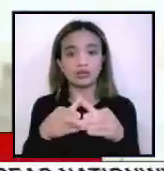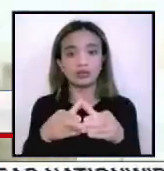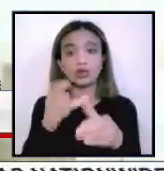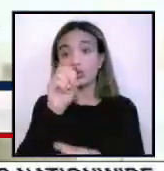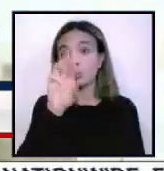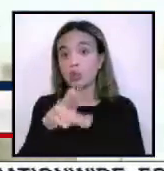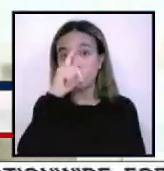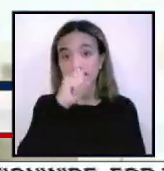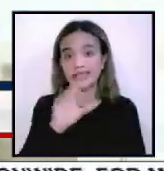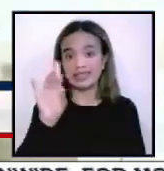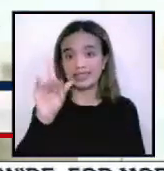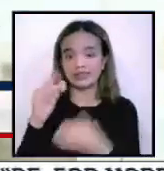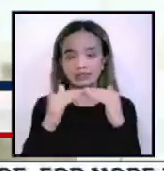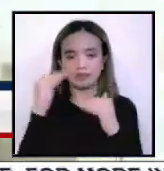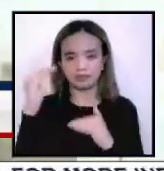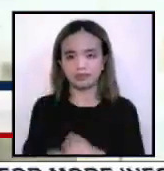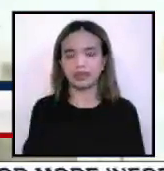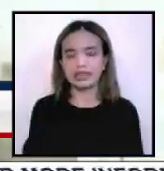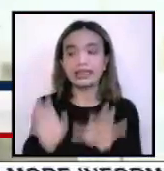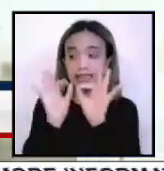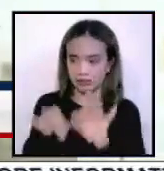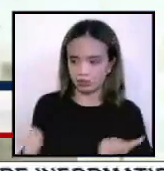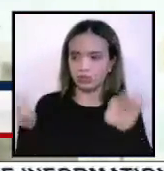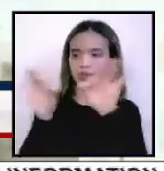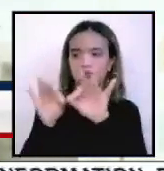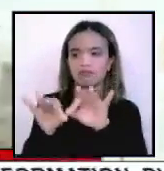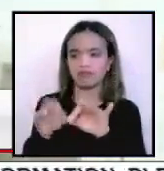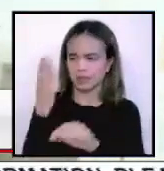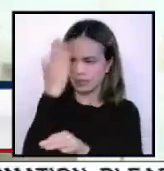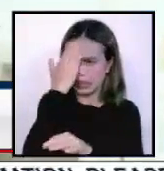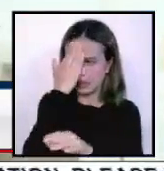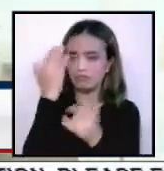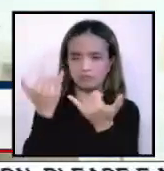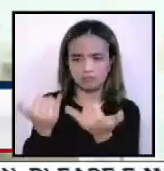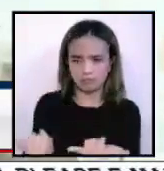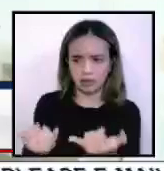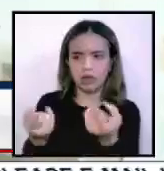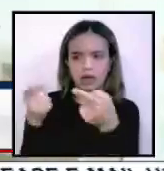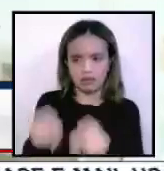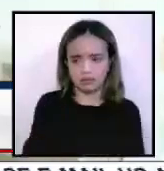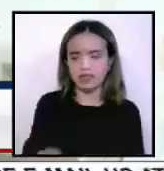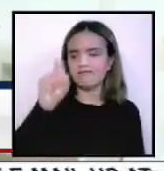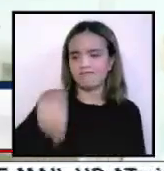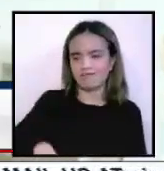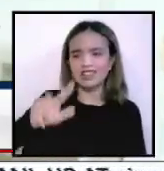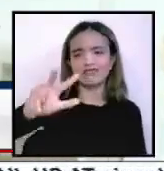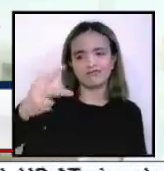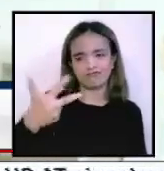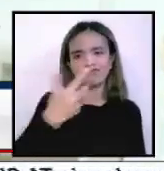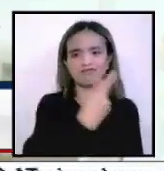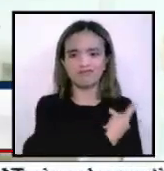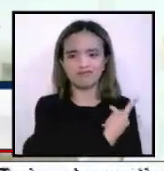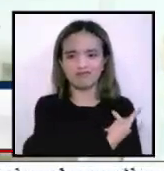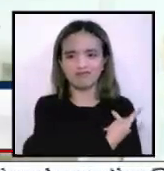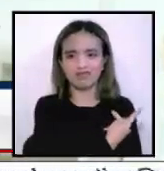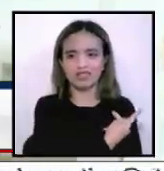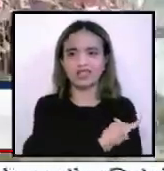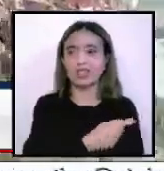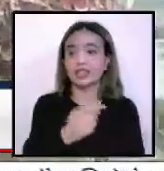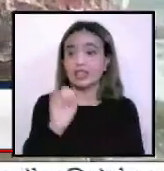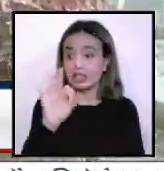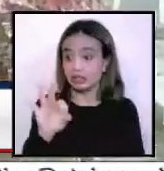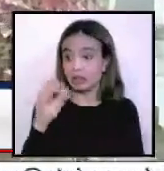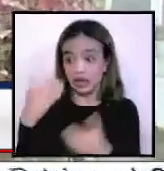important, knowing what is happening now, kailangan mag-booster shot talaga. Kung pwede lang, may fourth shot,